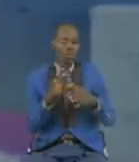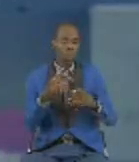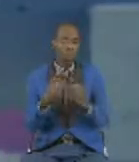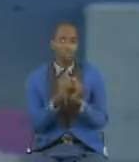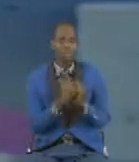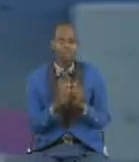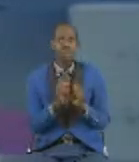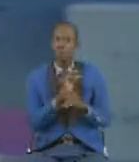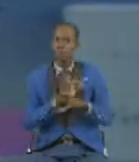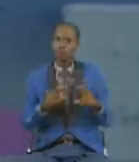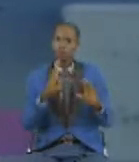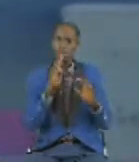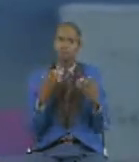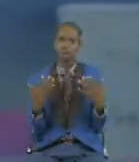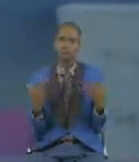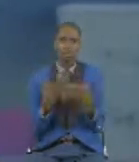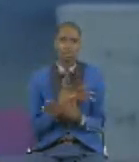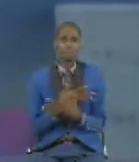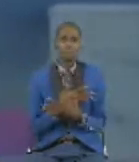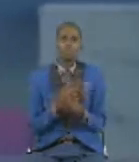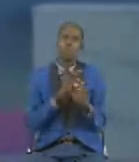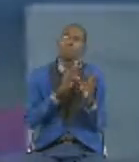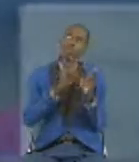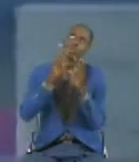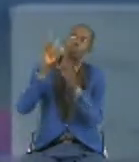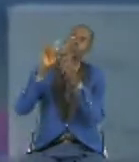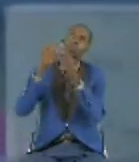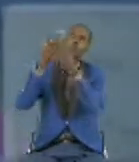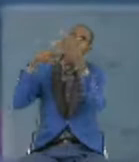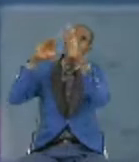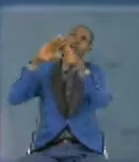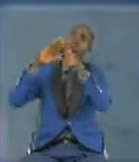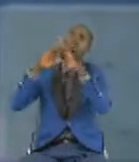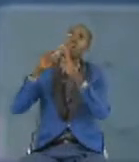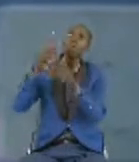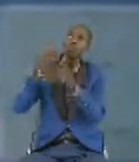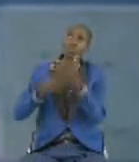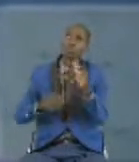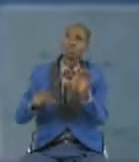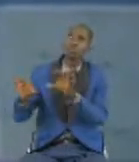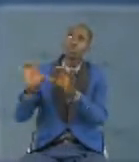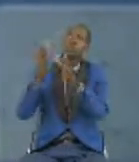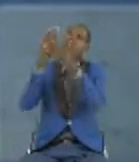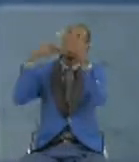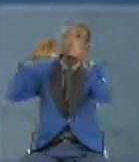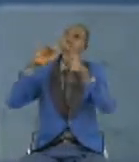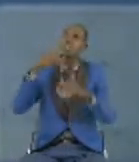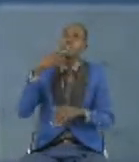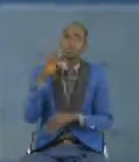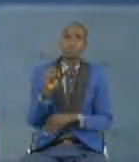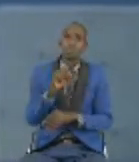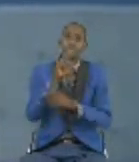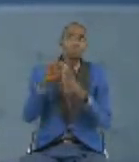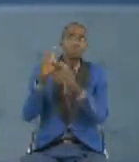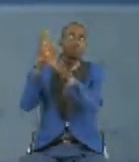ne panique pas. Regarde le ciel. Qu'est-ce que le ciel dit? Et quand tu